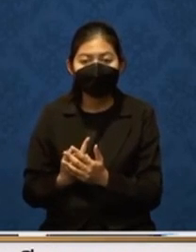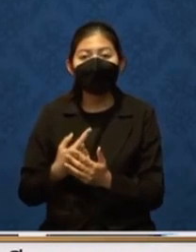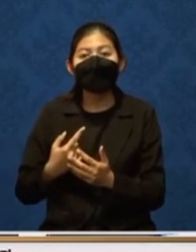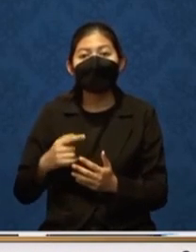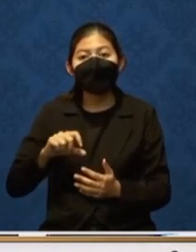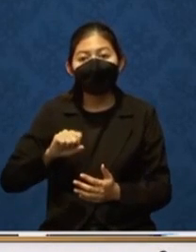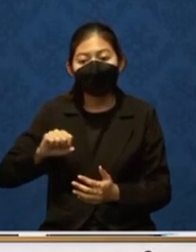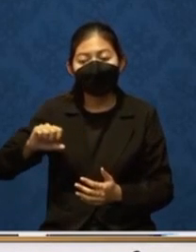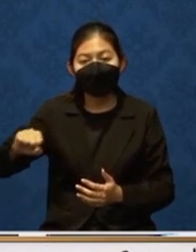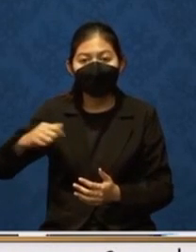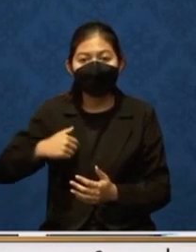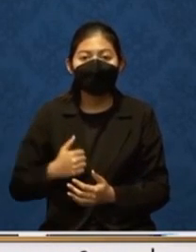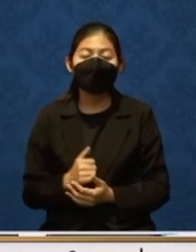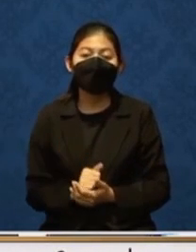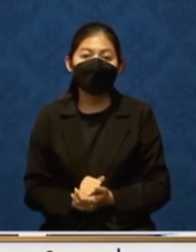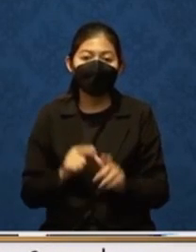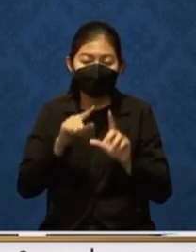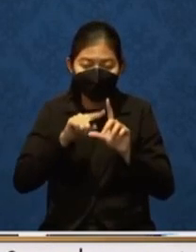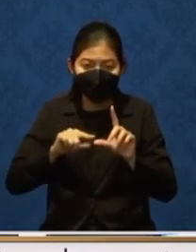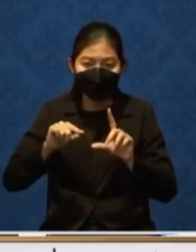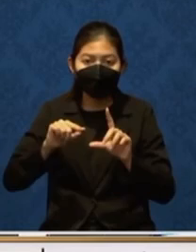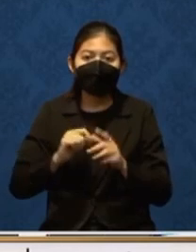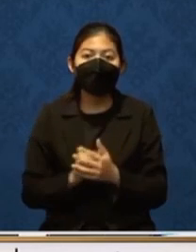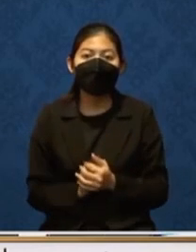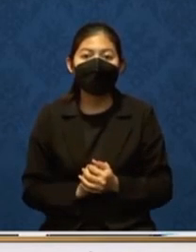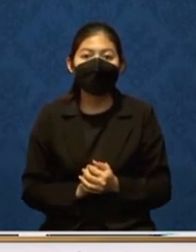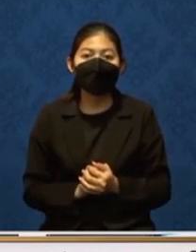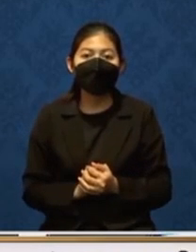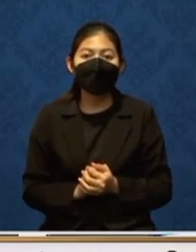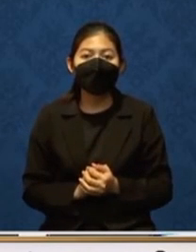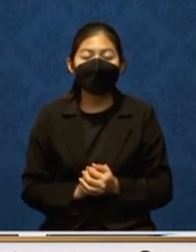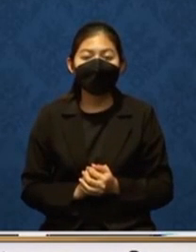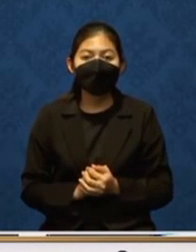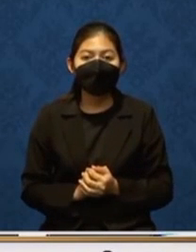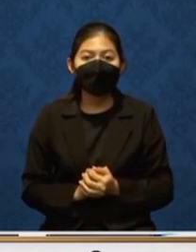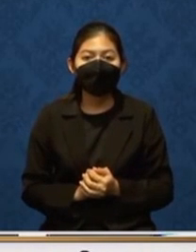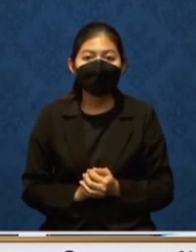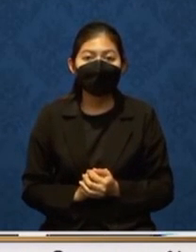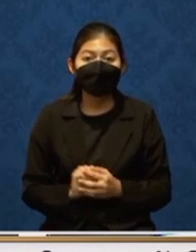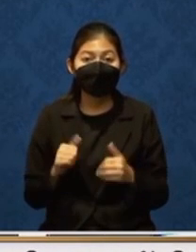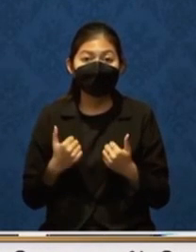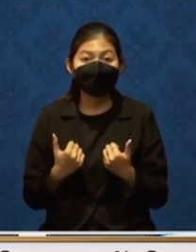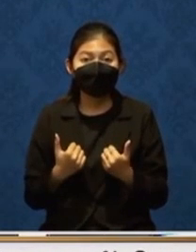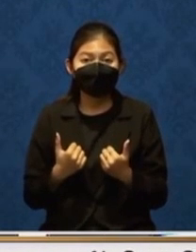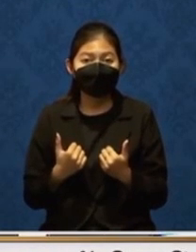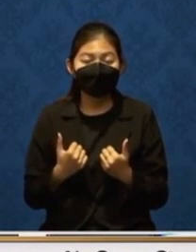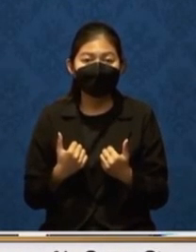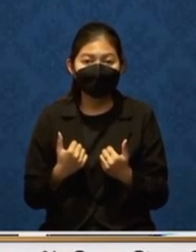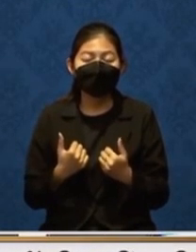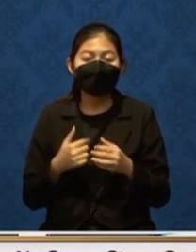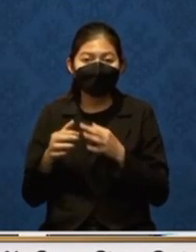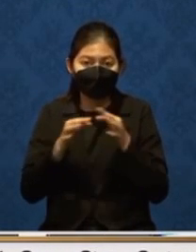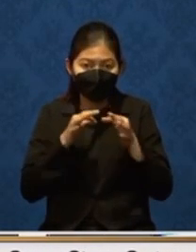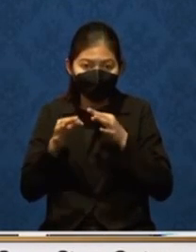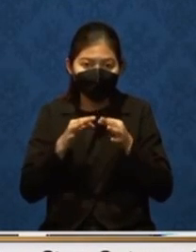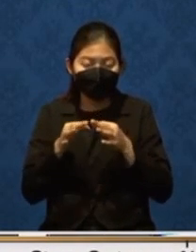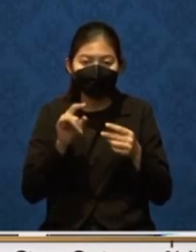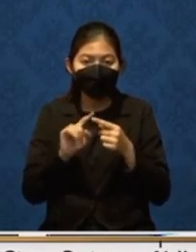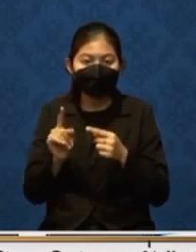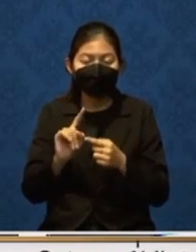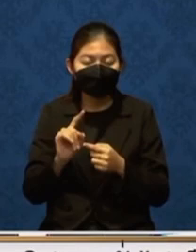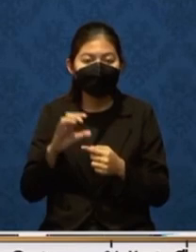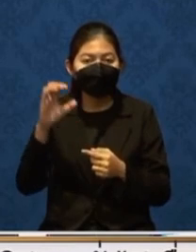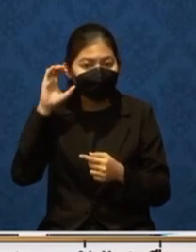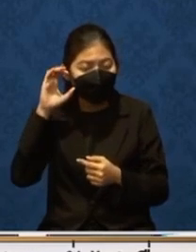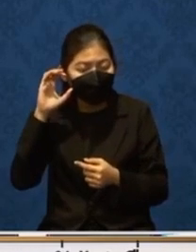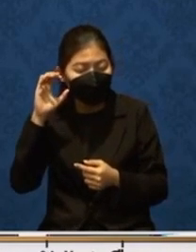ื่อ พัศเก้าไกลครับท่พทานครับ วันนี้ผมจะขอพี่ปรายในยะติ ไม่ไ้วางใ